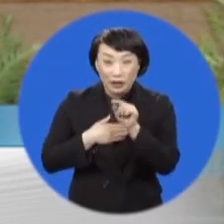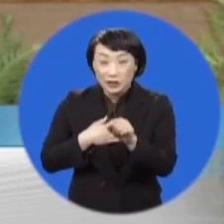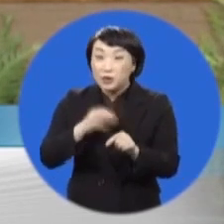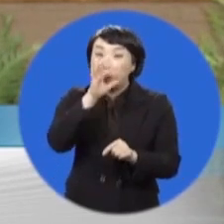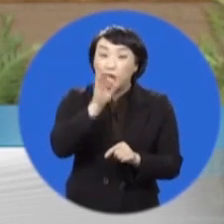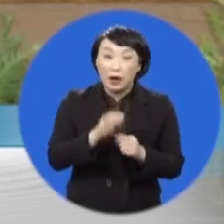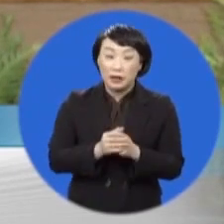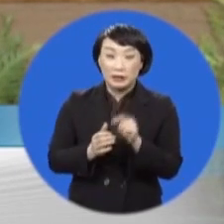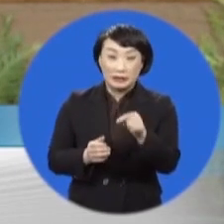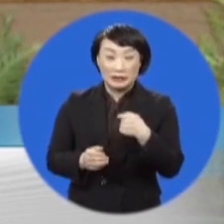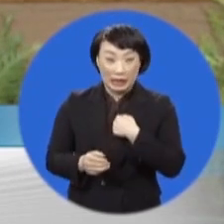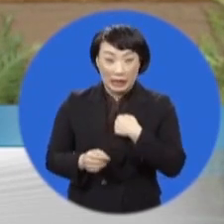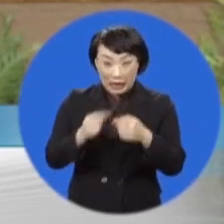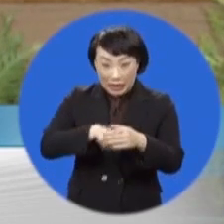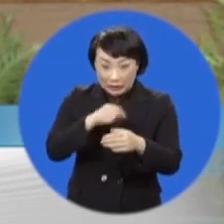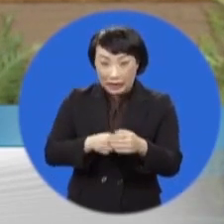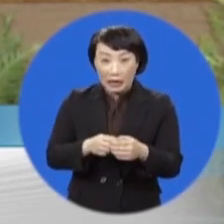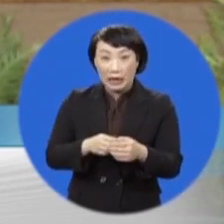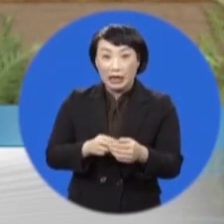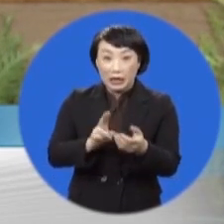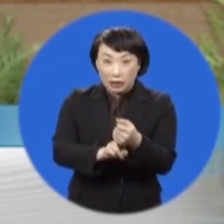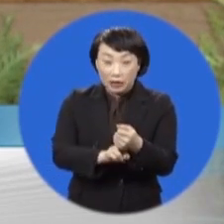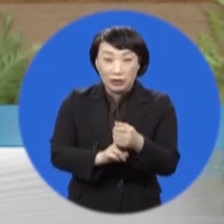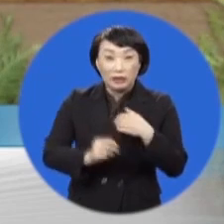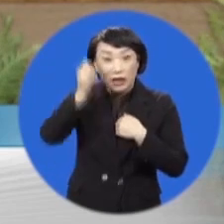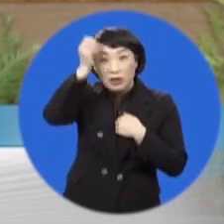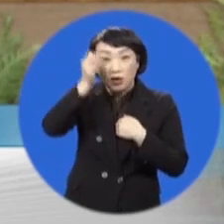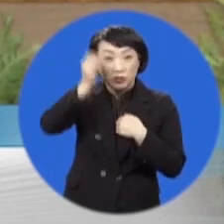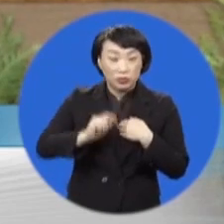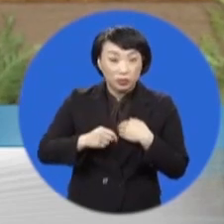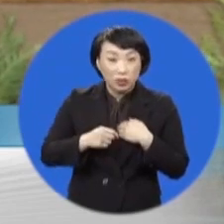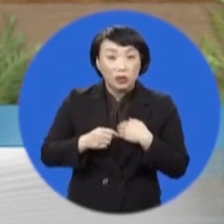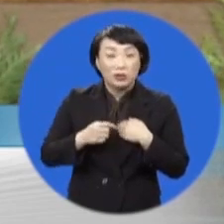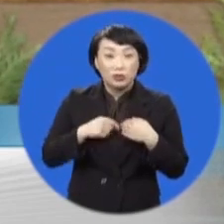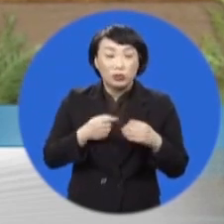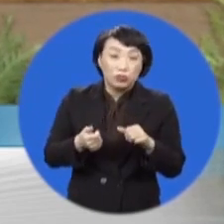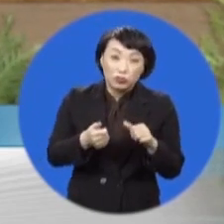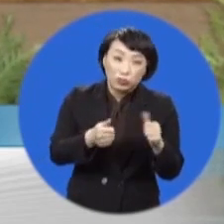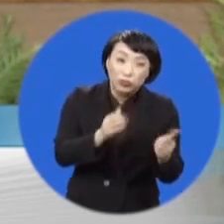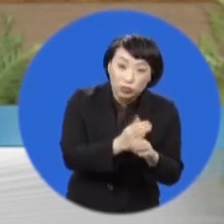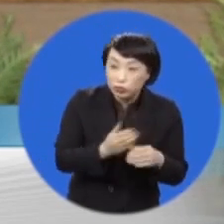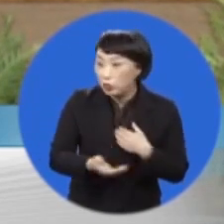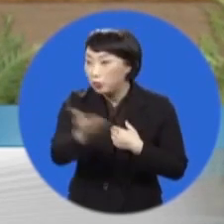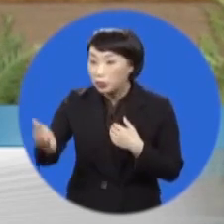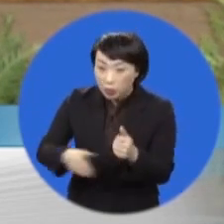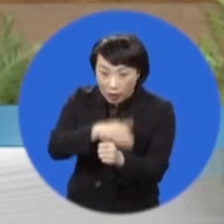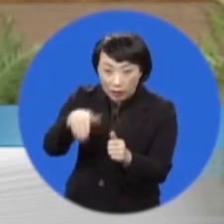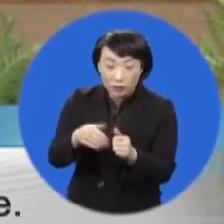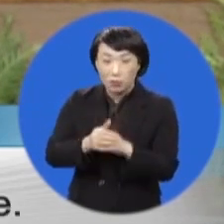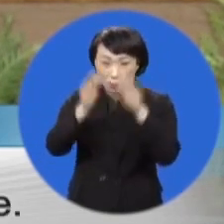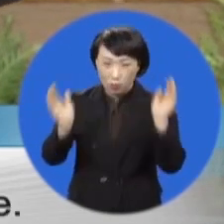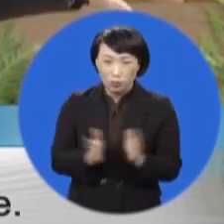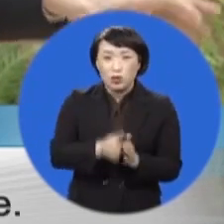불가능이 자기소개서 이쪽도 내용이 수 수도 좋은가구 여러분의 환경이 잠